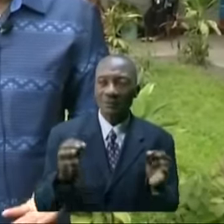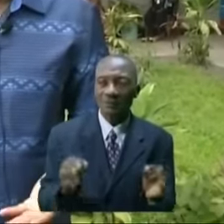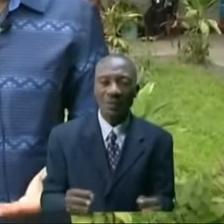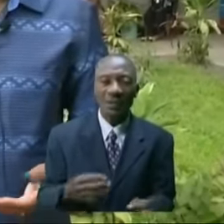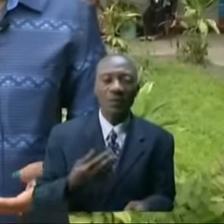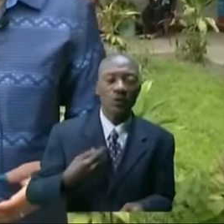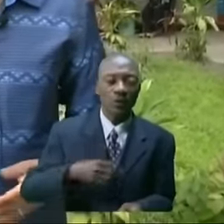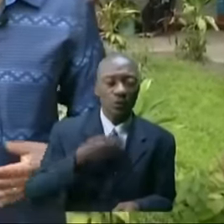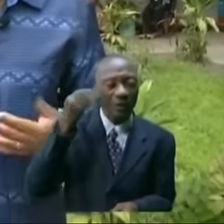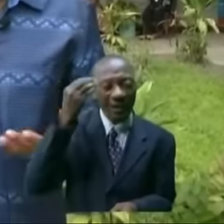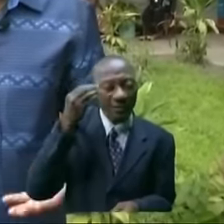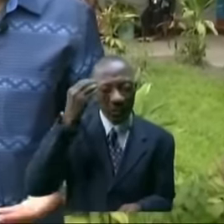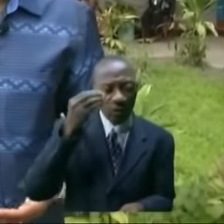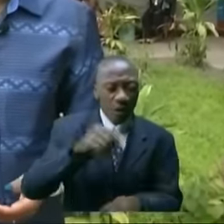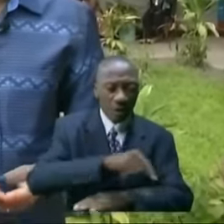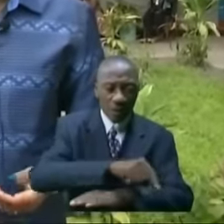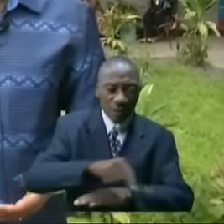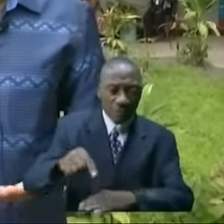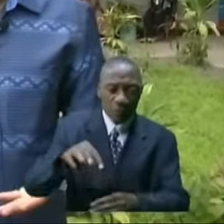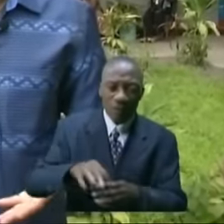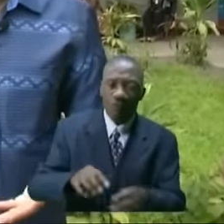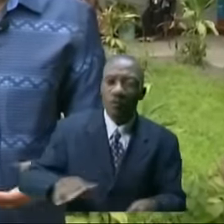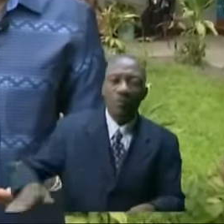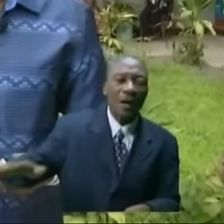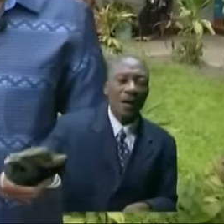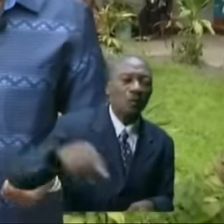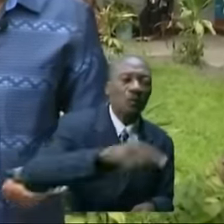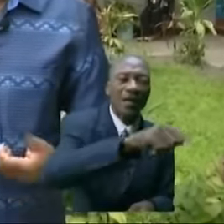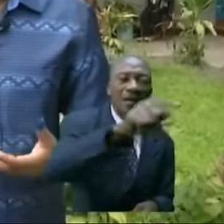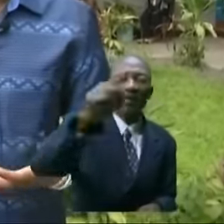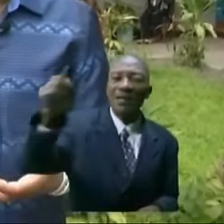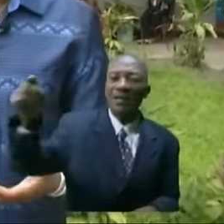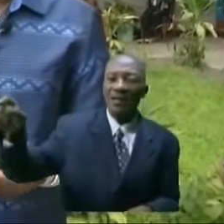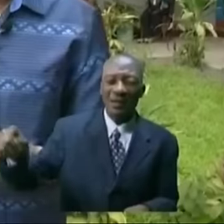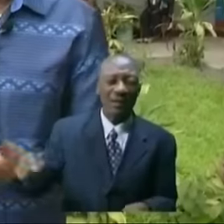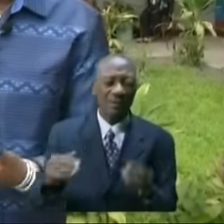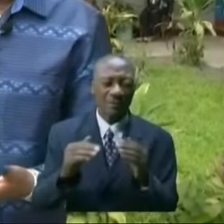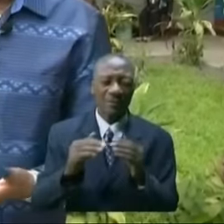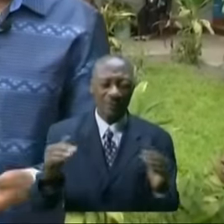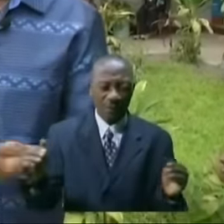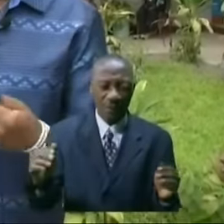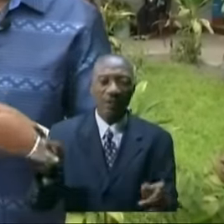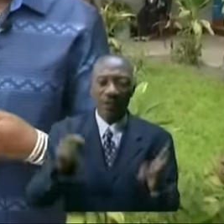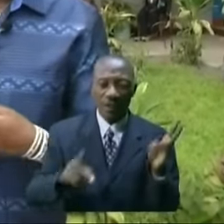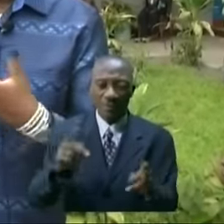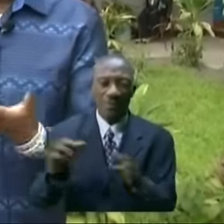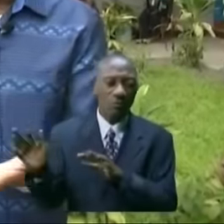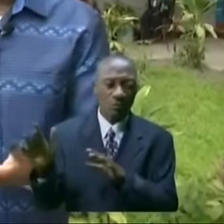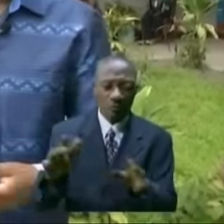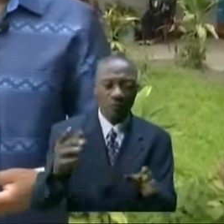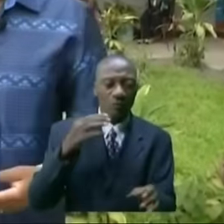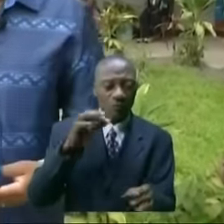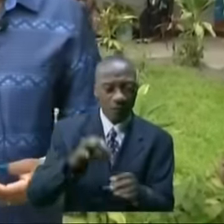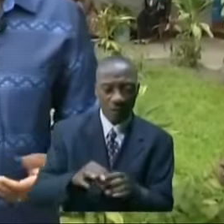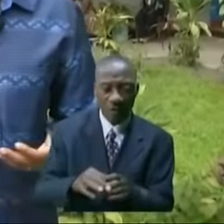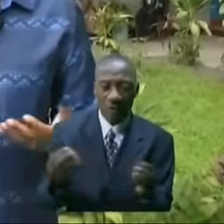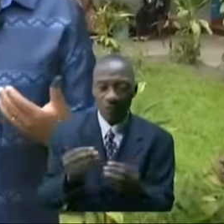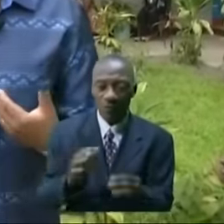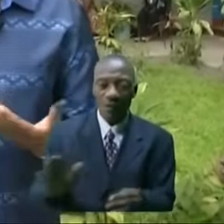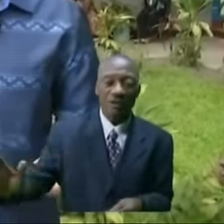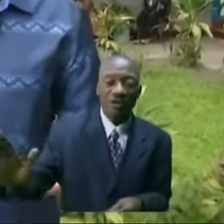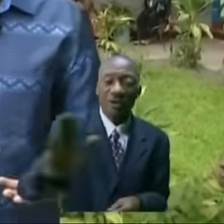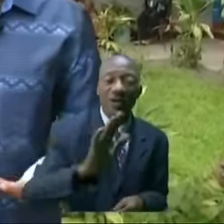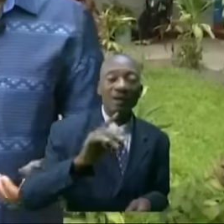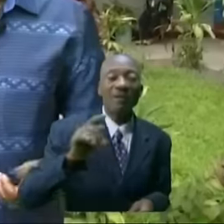dans tous les bureaux de vote. Et je souhaite que les Congolais se mobilisent parce que c'est vraiment le devoir civique, c'est un pouvoir qu'on nous donne de décider pour